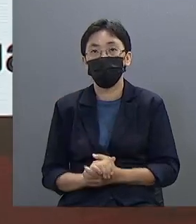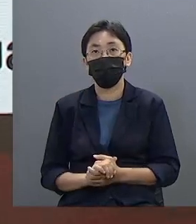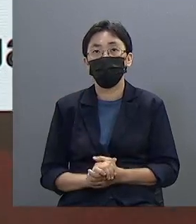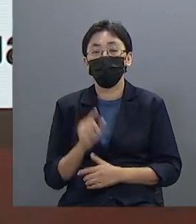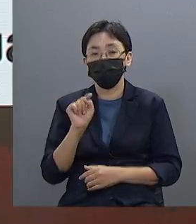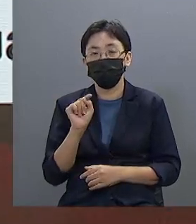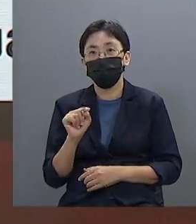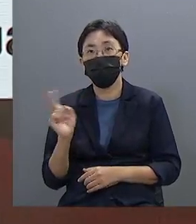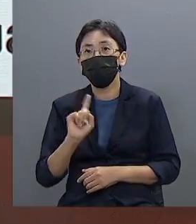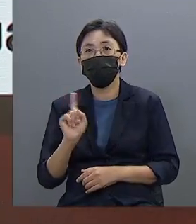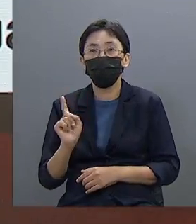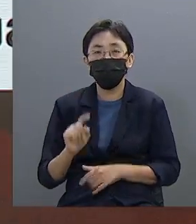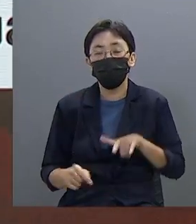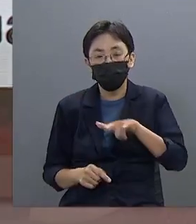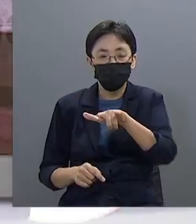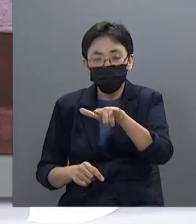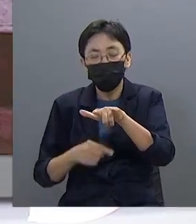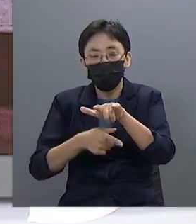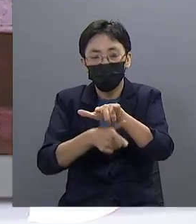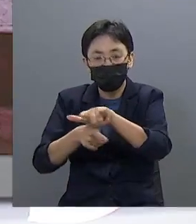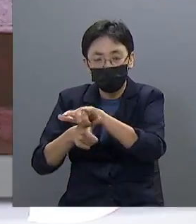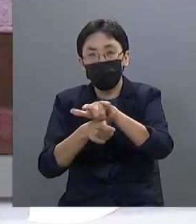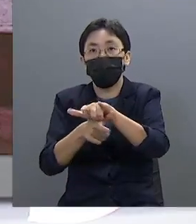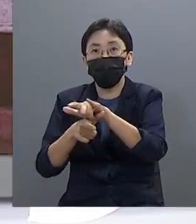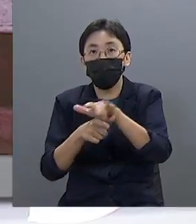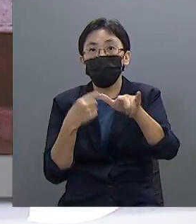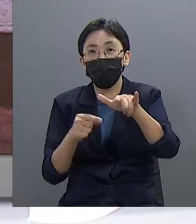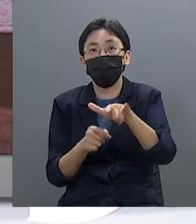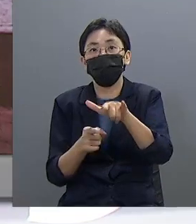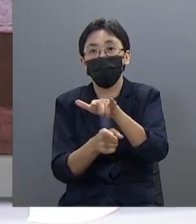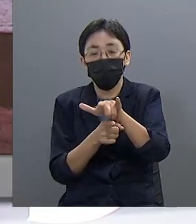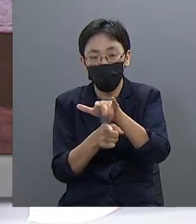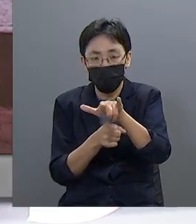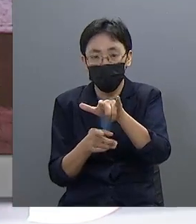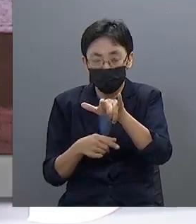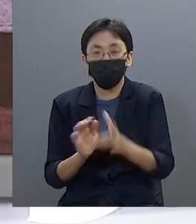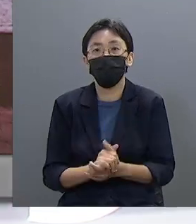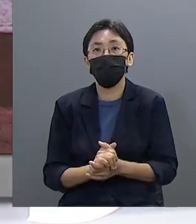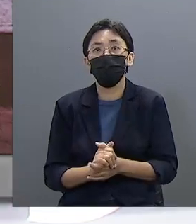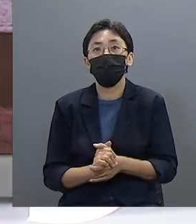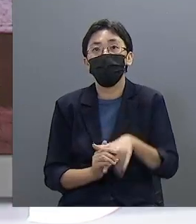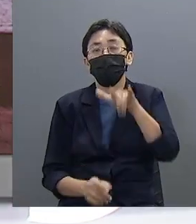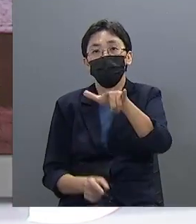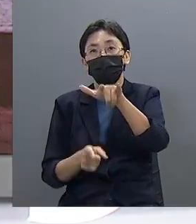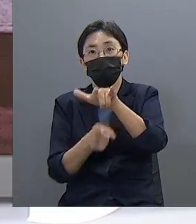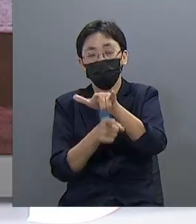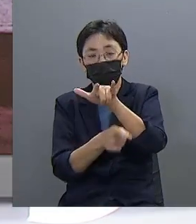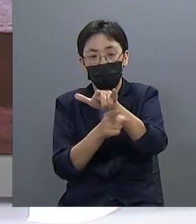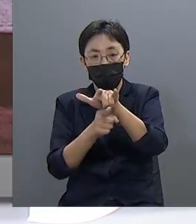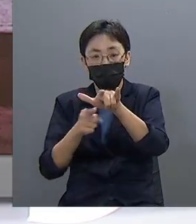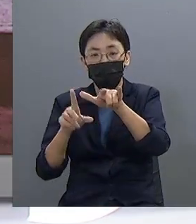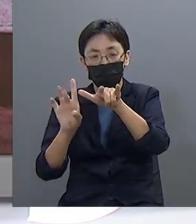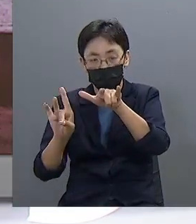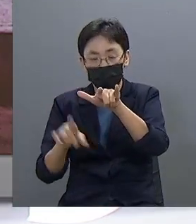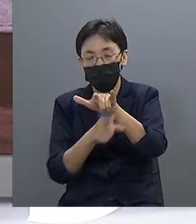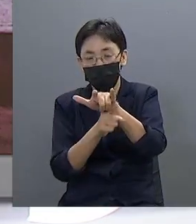ถทั้งในด้านการรบนะคะคุณผู้ชมจะเห็นว่าติดขีปนาวุธหรือว่าระเบิดได้สูงสุด8ลูกนะคะสามารถใช้ง